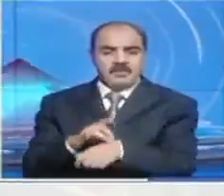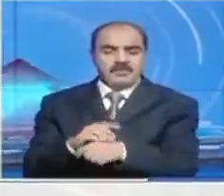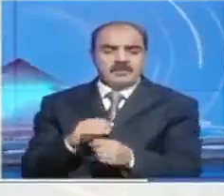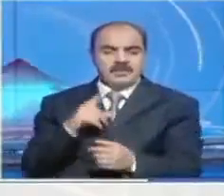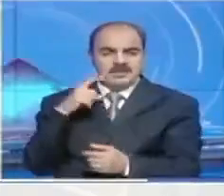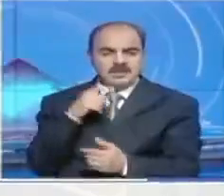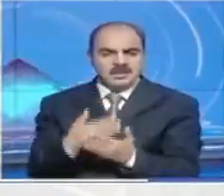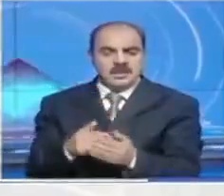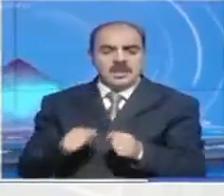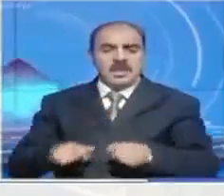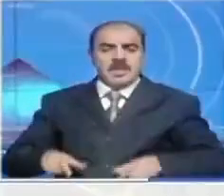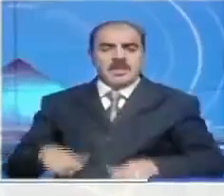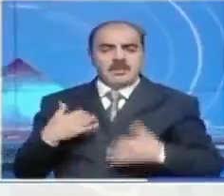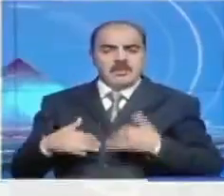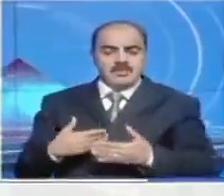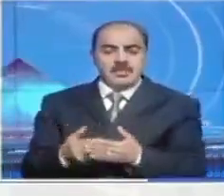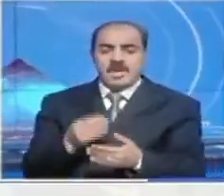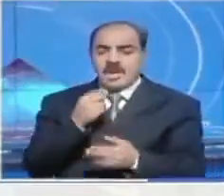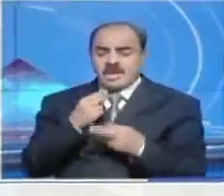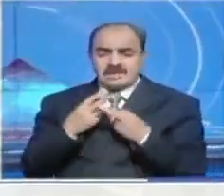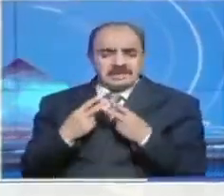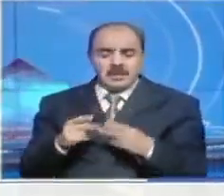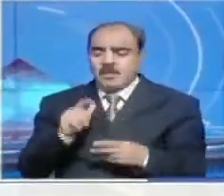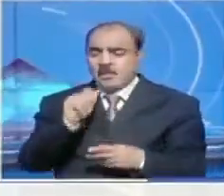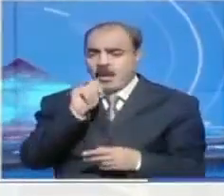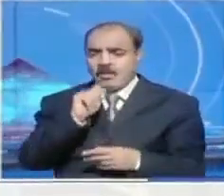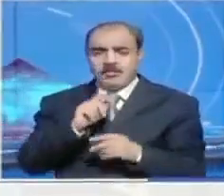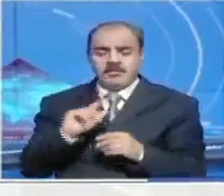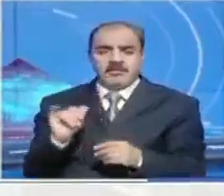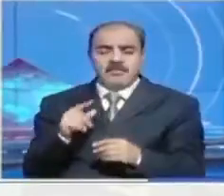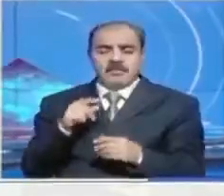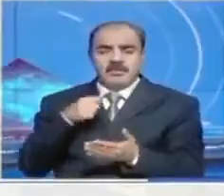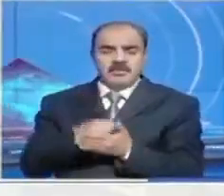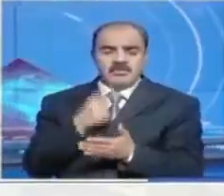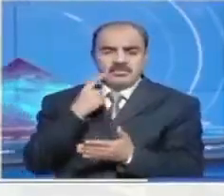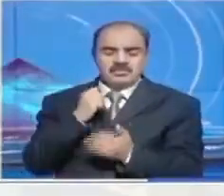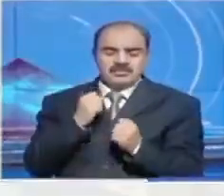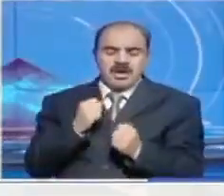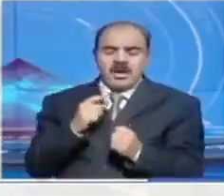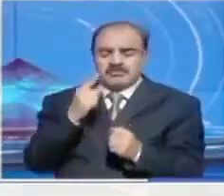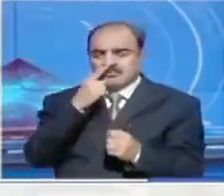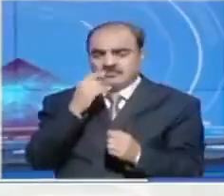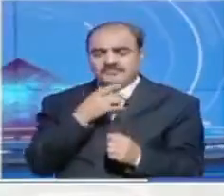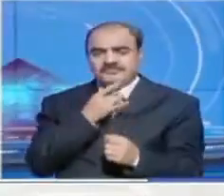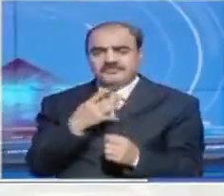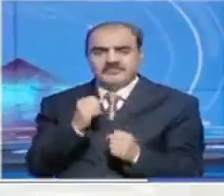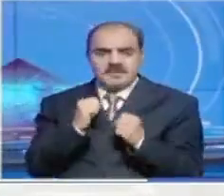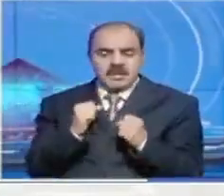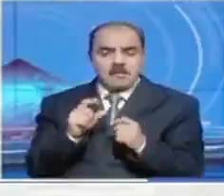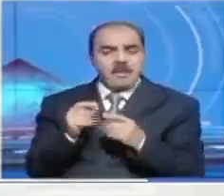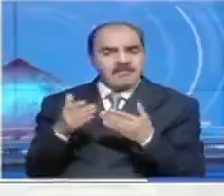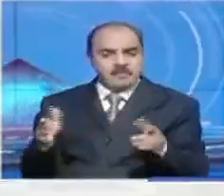المستعصية أو كراسي متحركة، أغذية، مياه، فإحنا بالذات في الجنوب، في جنوب مصر الجو حر، في توفير